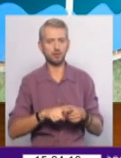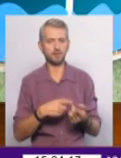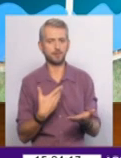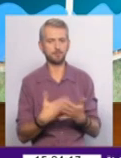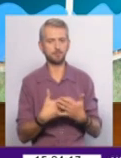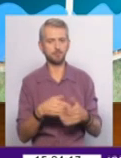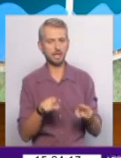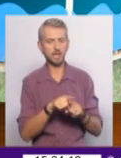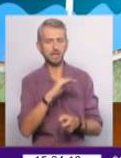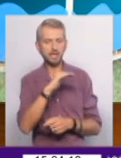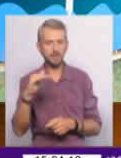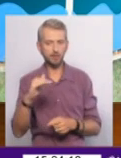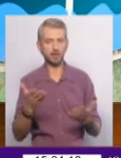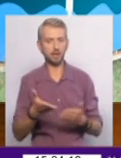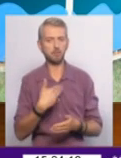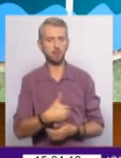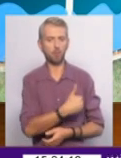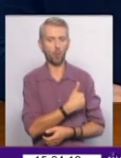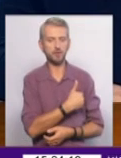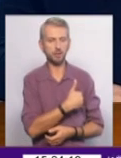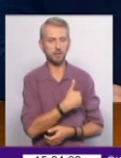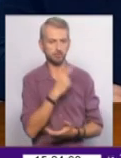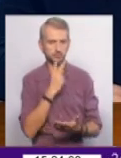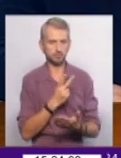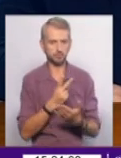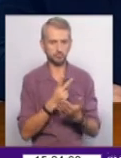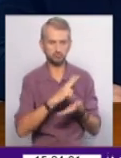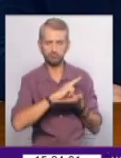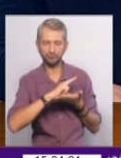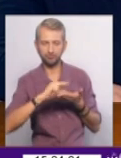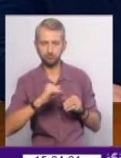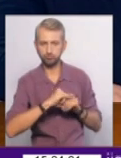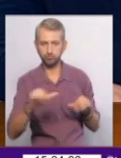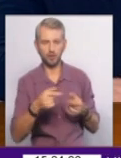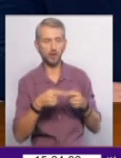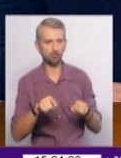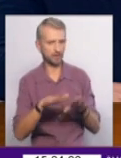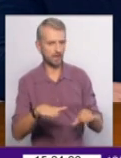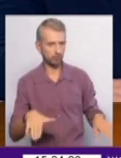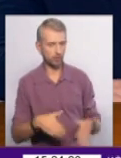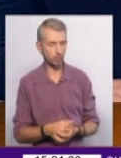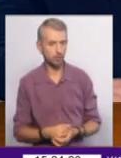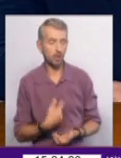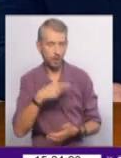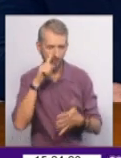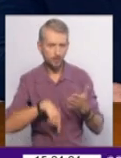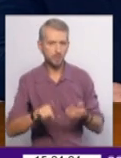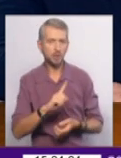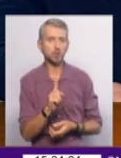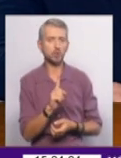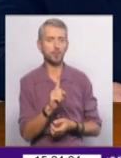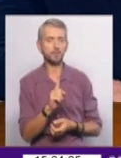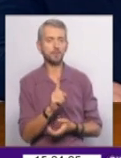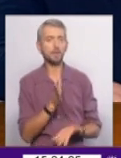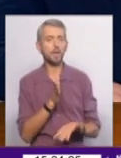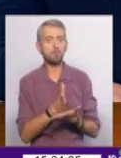такий рівень, який б ми б хотіли транслювати на інші дитячі садочки. Я впевнений, що